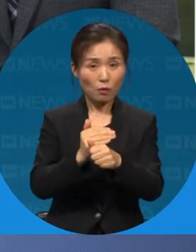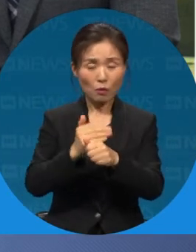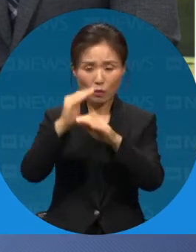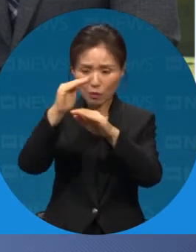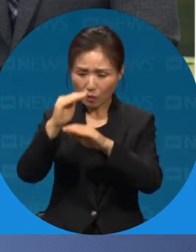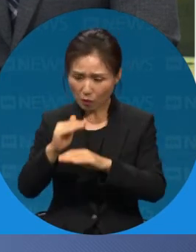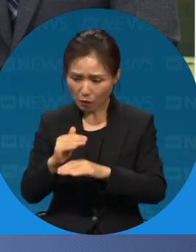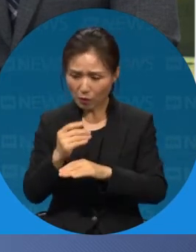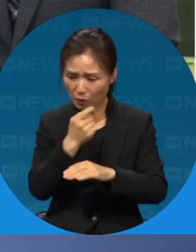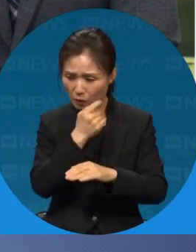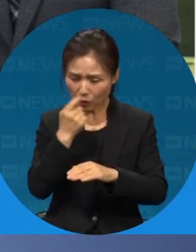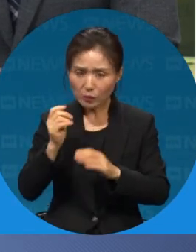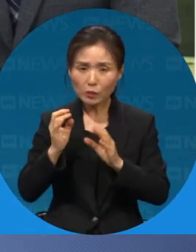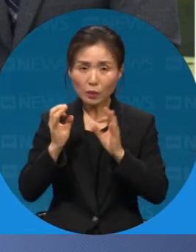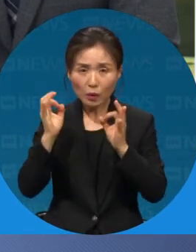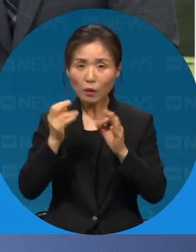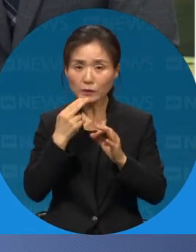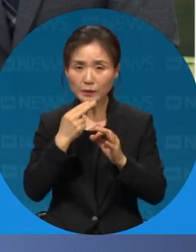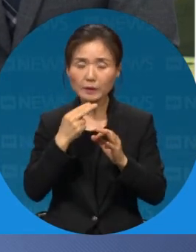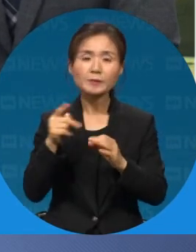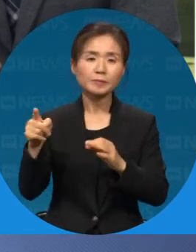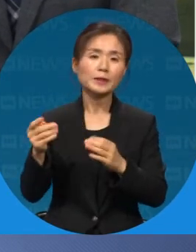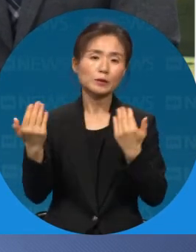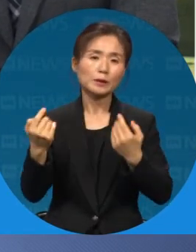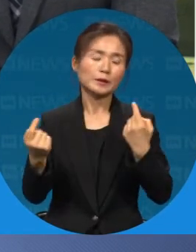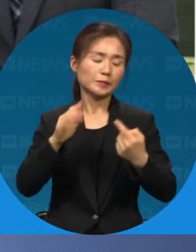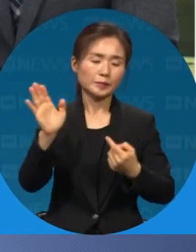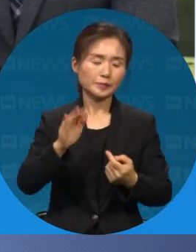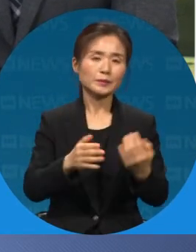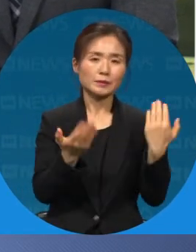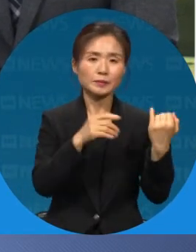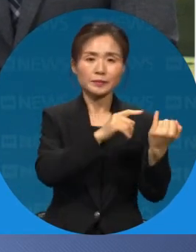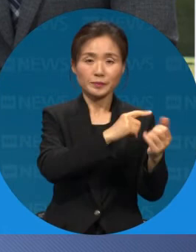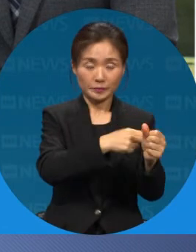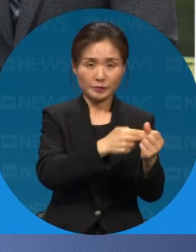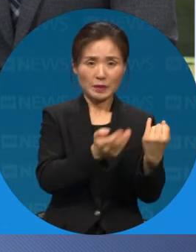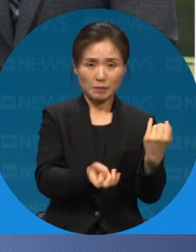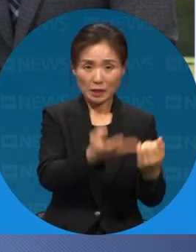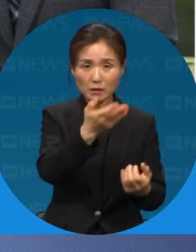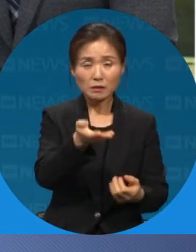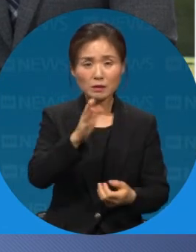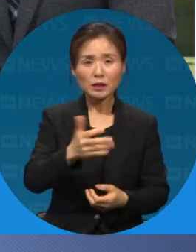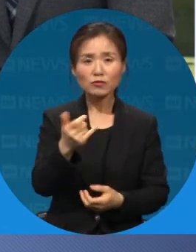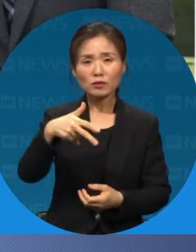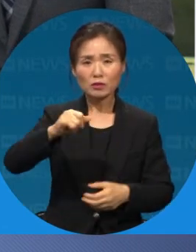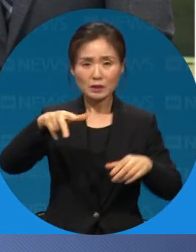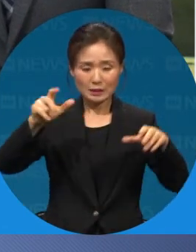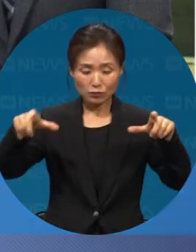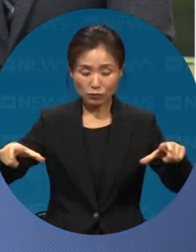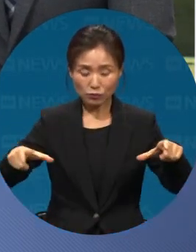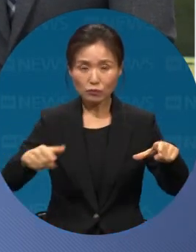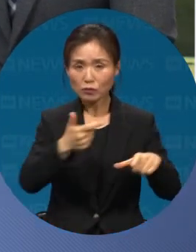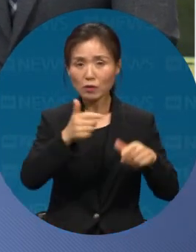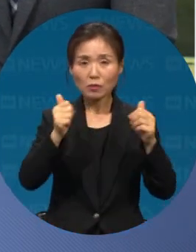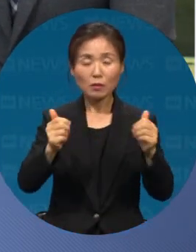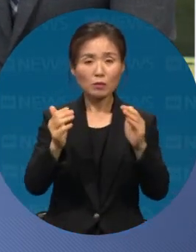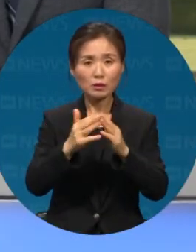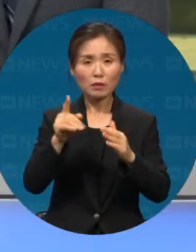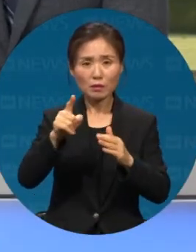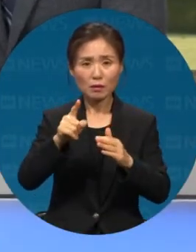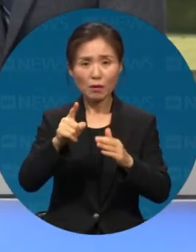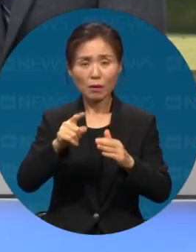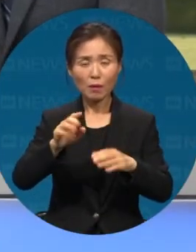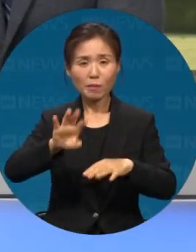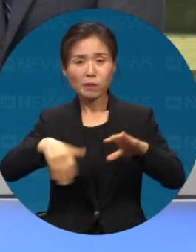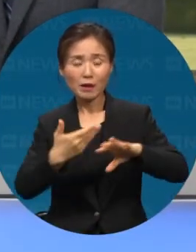노력이 없었다면서 교사의 손을 들어줬습니다 그런데 유저 지주 대법원이 이를 뒤집은 겁니다 소위 선진국 이란